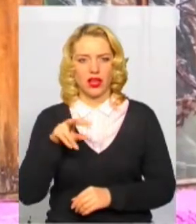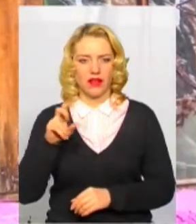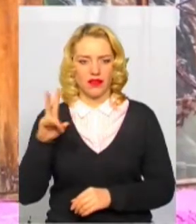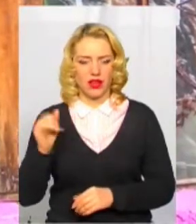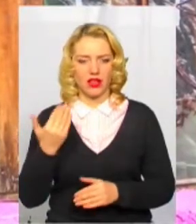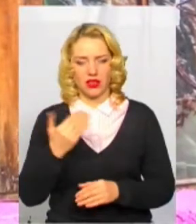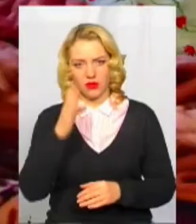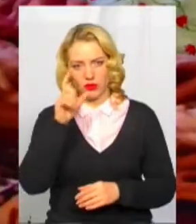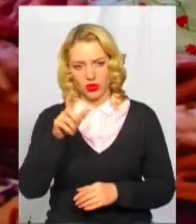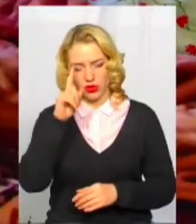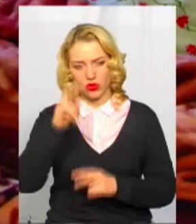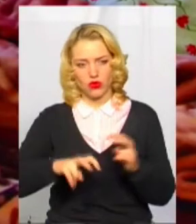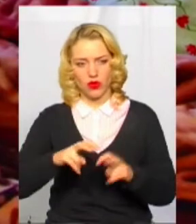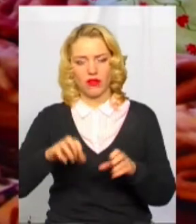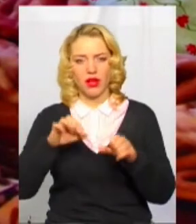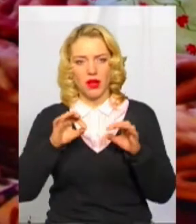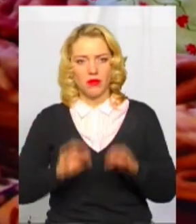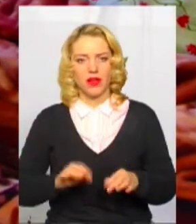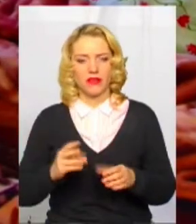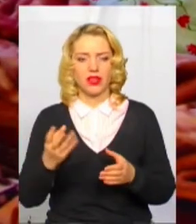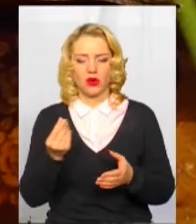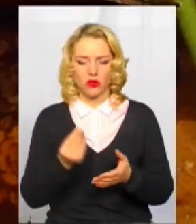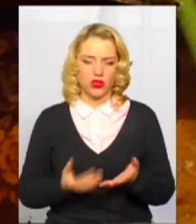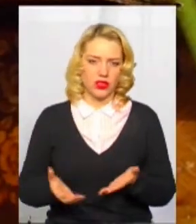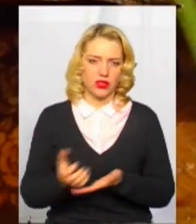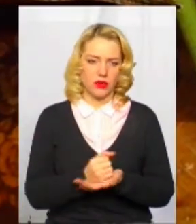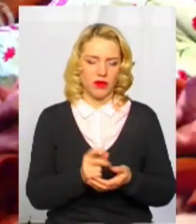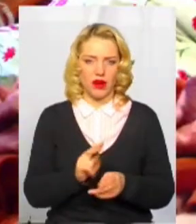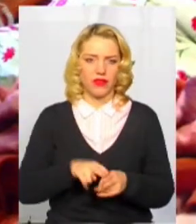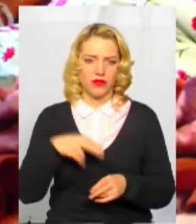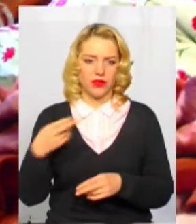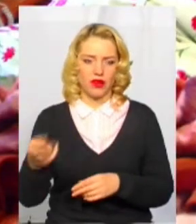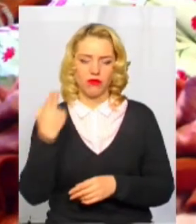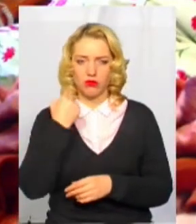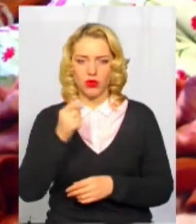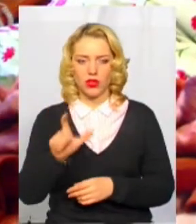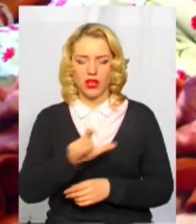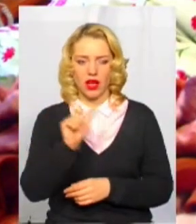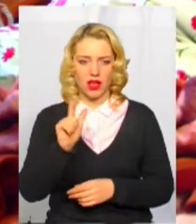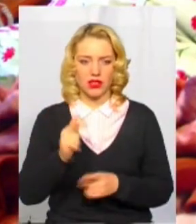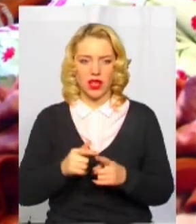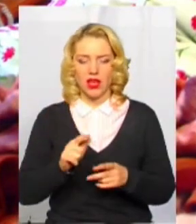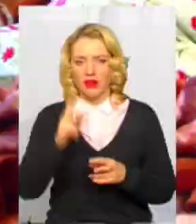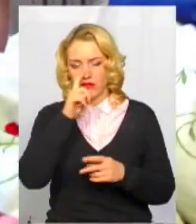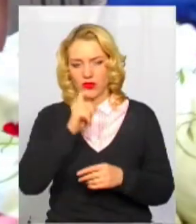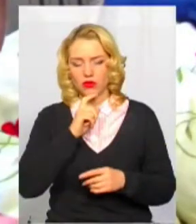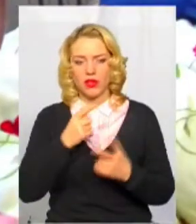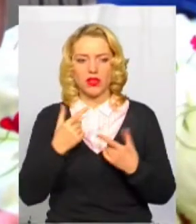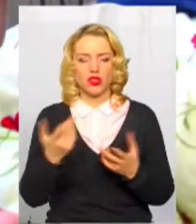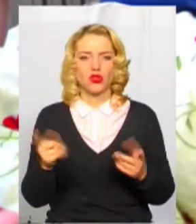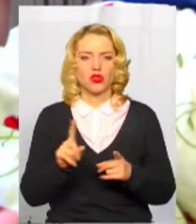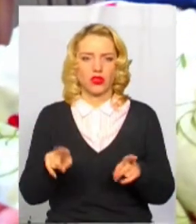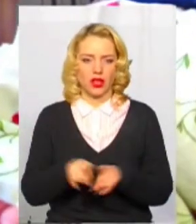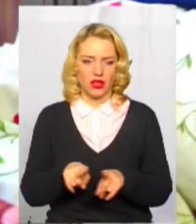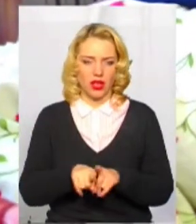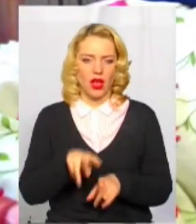Сніцар шукав правди. Згодом таки зібрав кошти та погасив борг за газ. Борис Сніцар не розібрався з монетизацією субсидії, тому